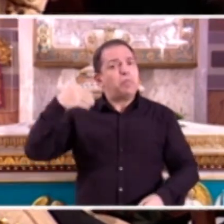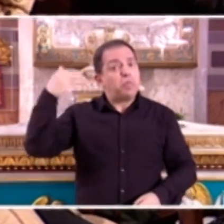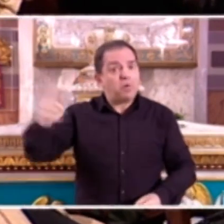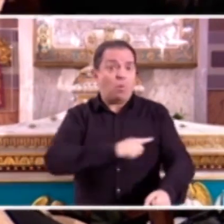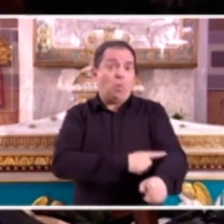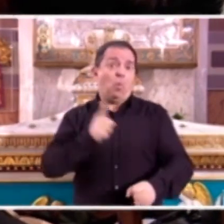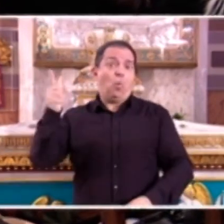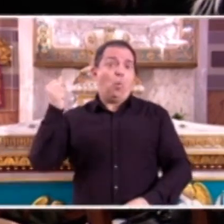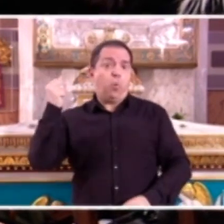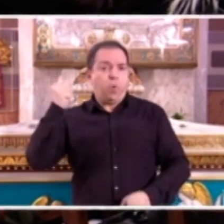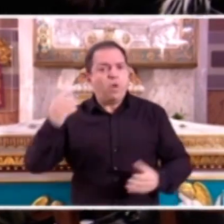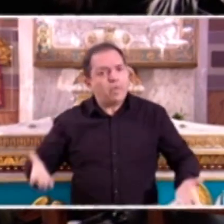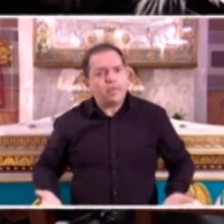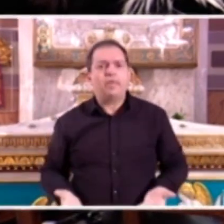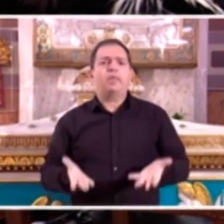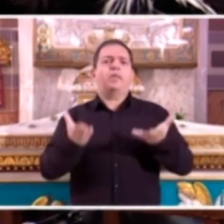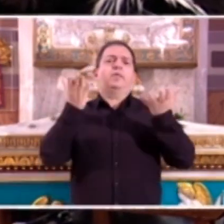δυνάμεως αυτού.